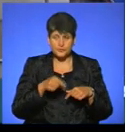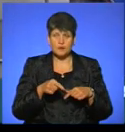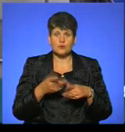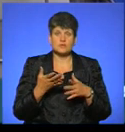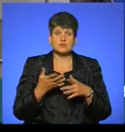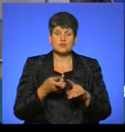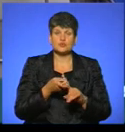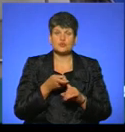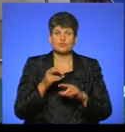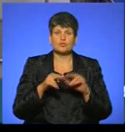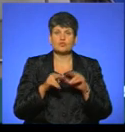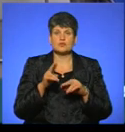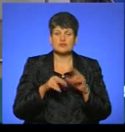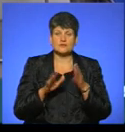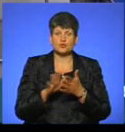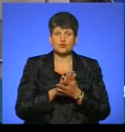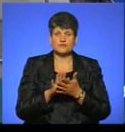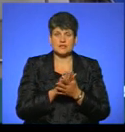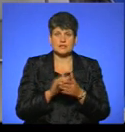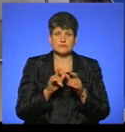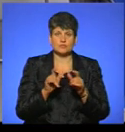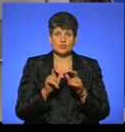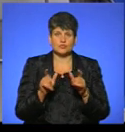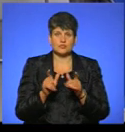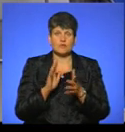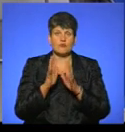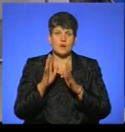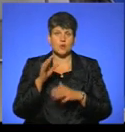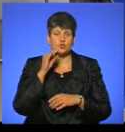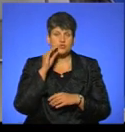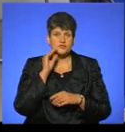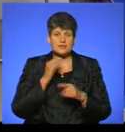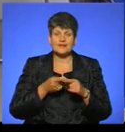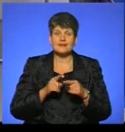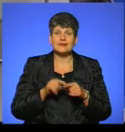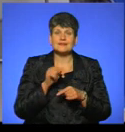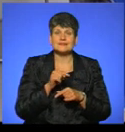стосовно будівництва очисних споруд в парку Шевченка. Але ці